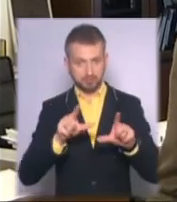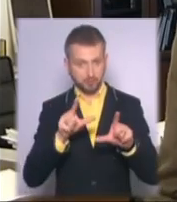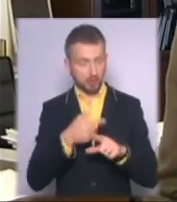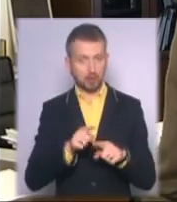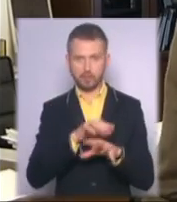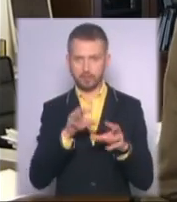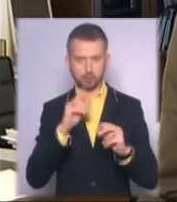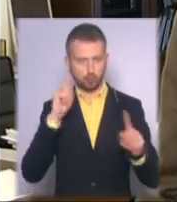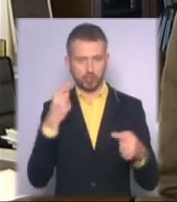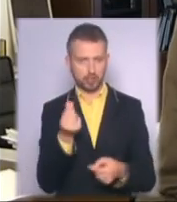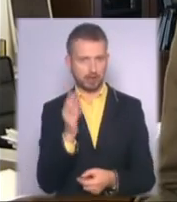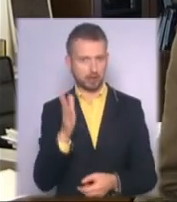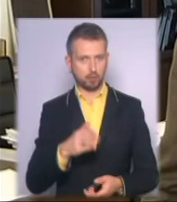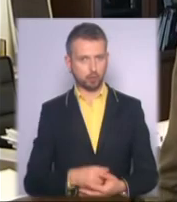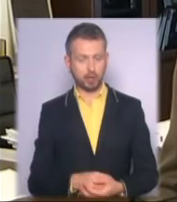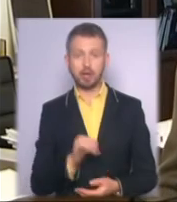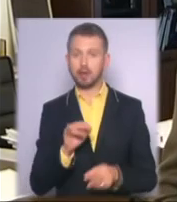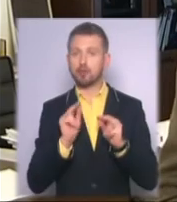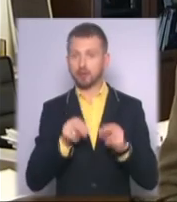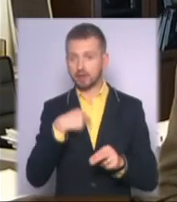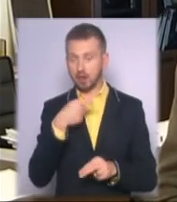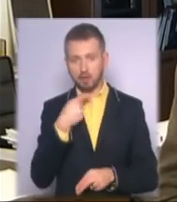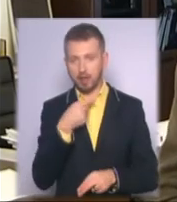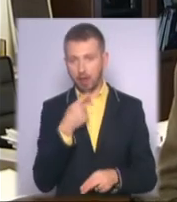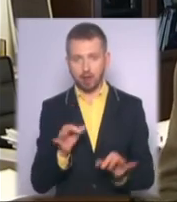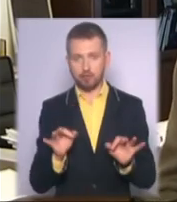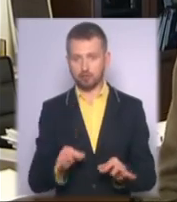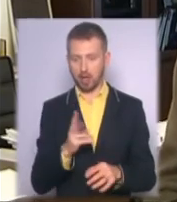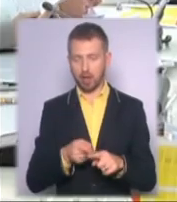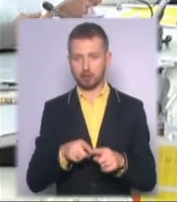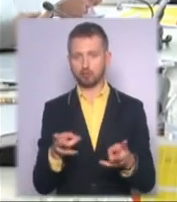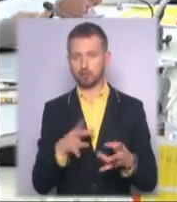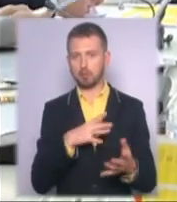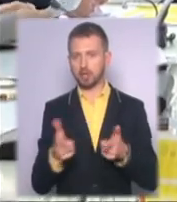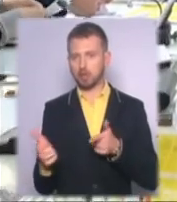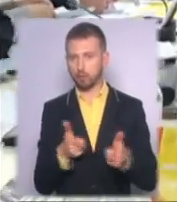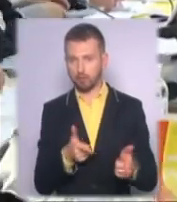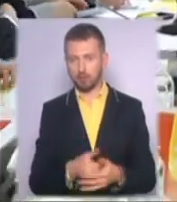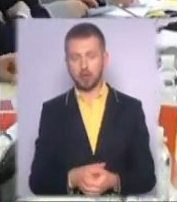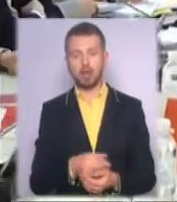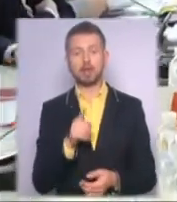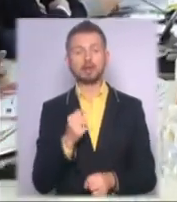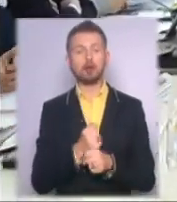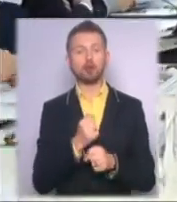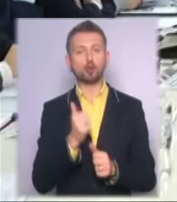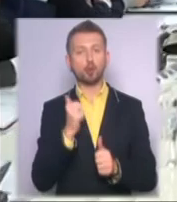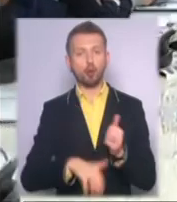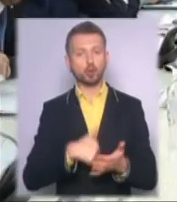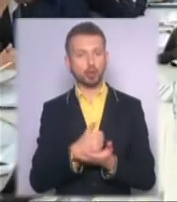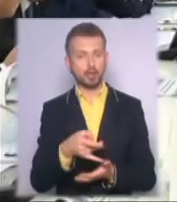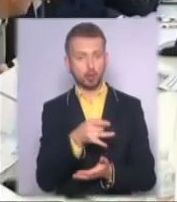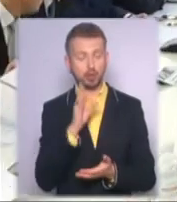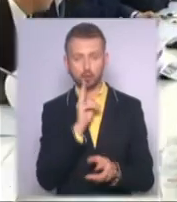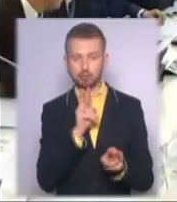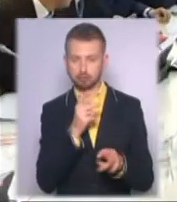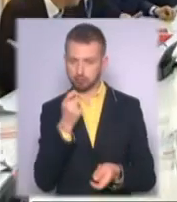будуть баснословні гроші. І, чесно говоря, звісно, к цьому треба бути готовим. За роботою ж кожного голови району ретельно слідкуватимуть. Для